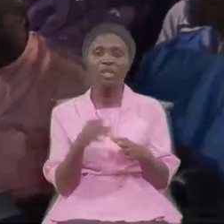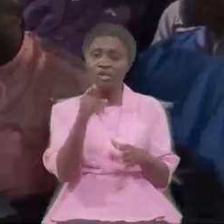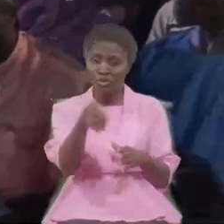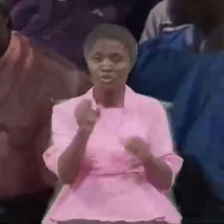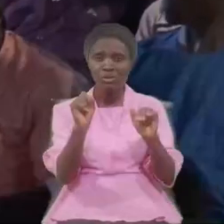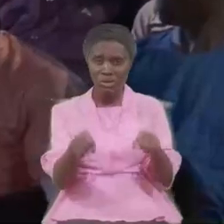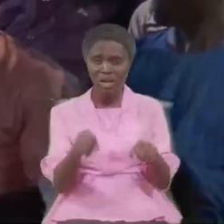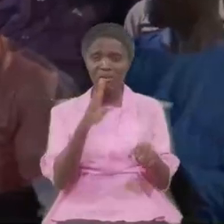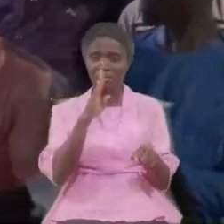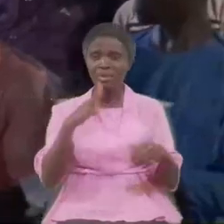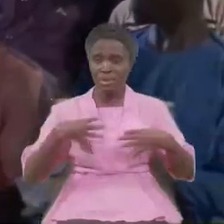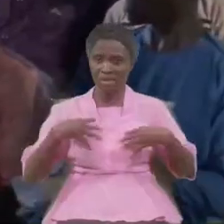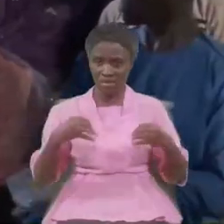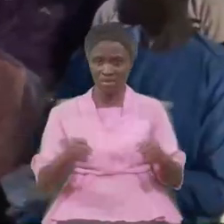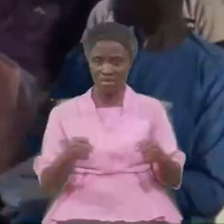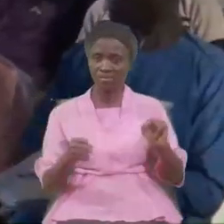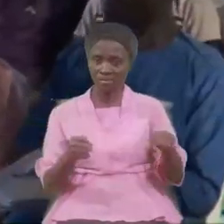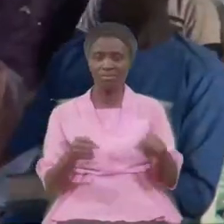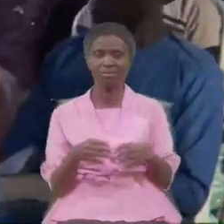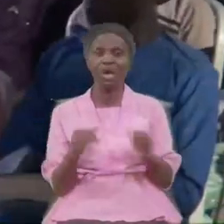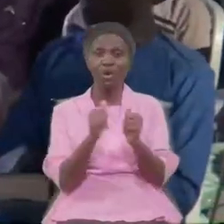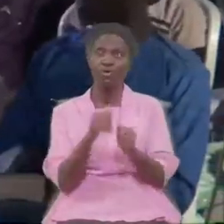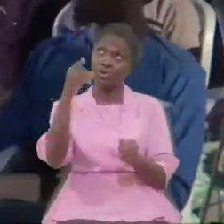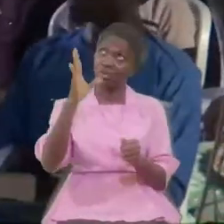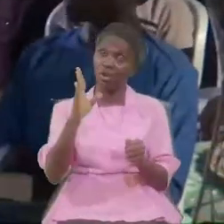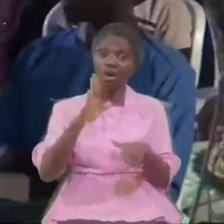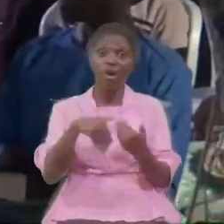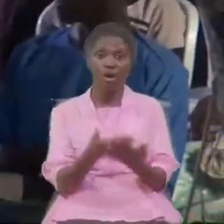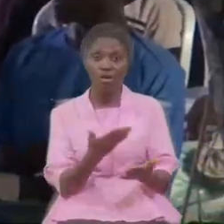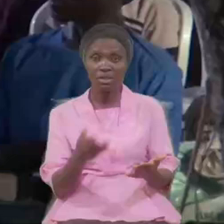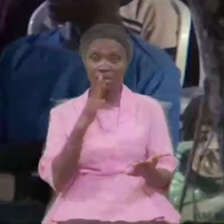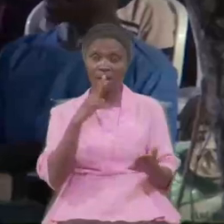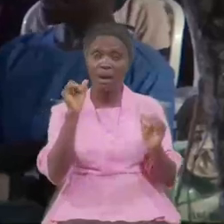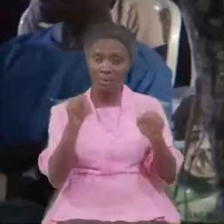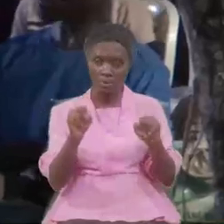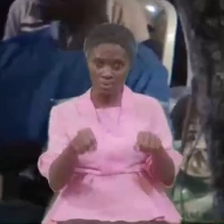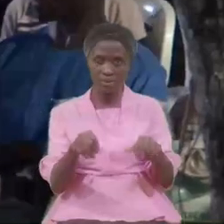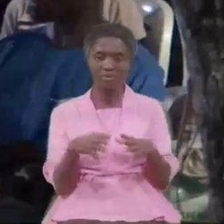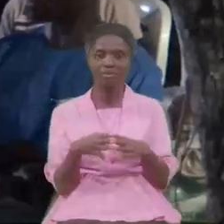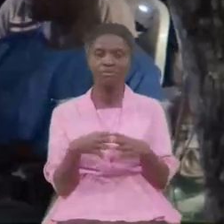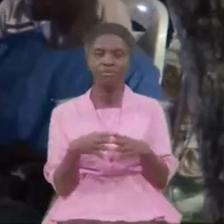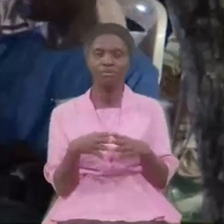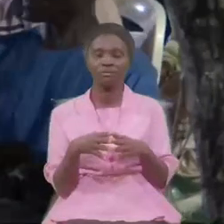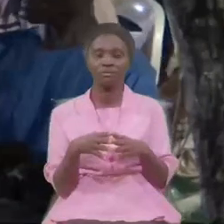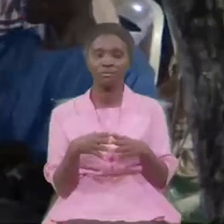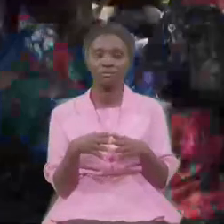Vous pouvez être guéri. À Dieu, tout est possible.